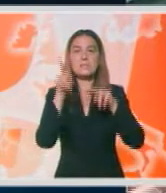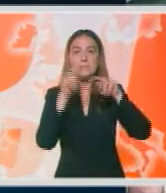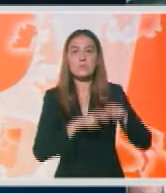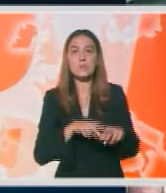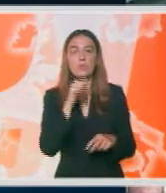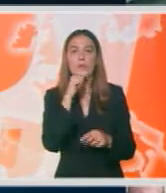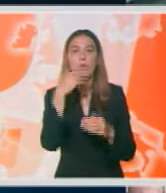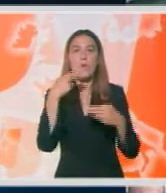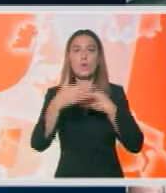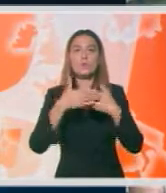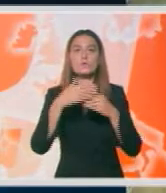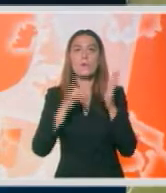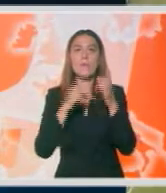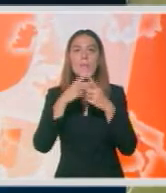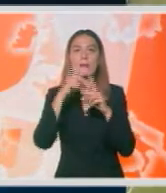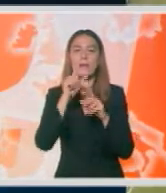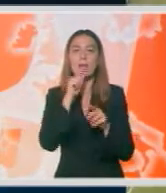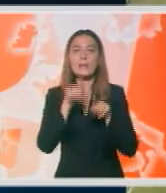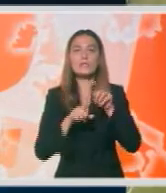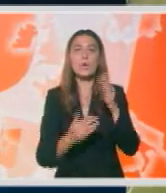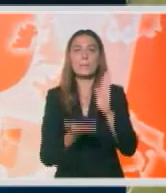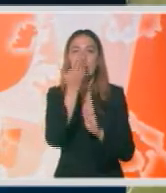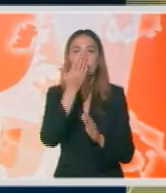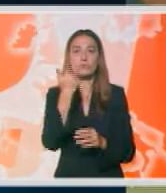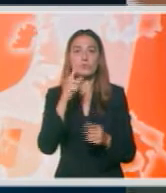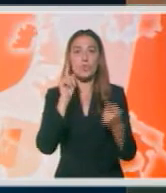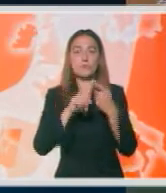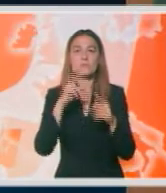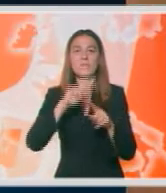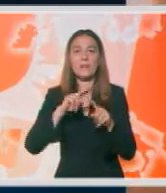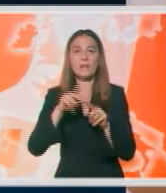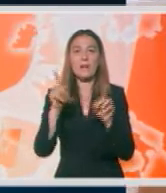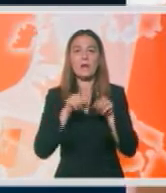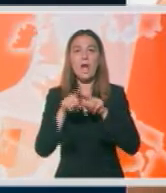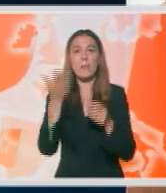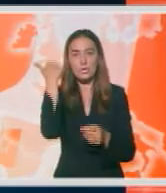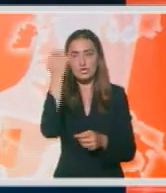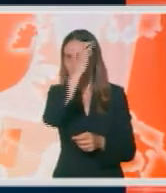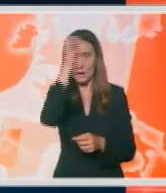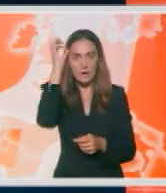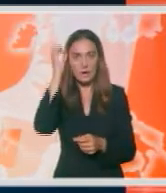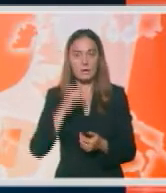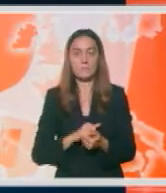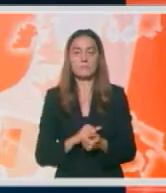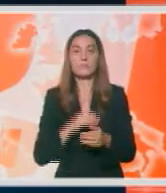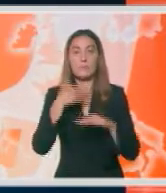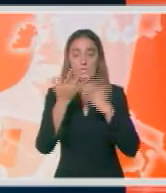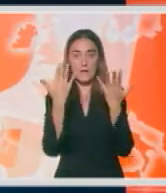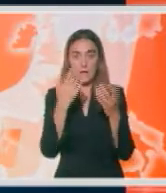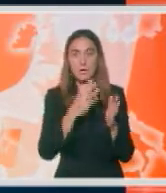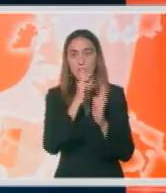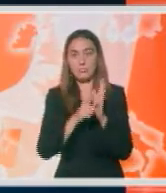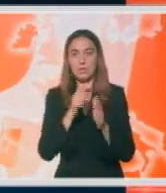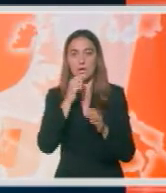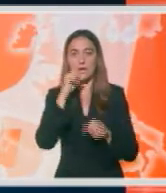zaostatkom u odnosu na Nadala i istom prednošću u odnosu na Federera, kao i prošlog ponedeljka. Posle nekoliko etapa, Tour